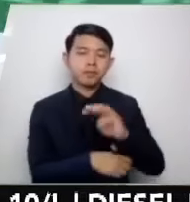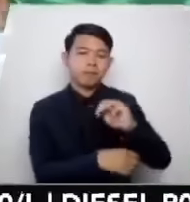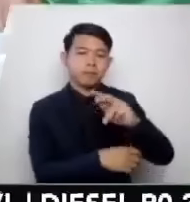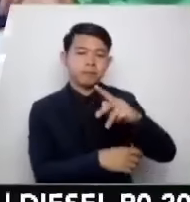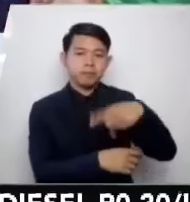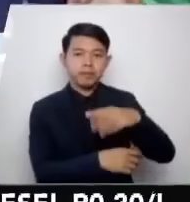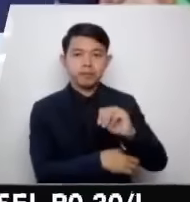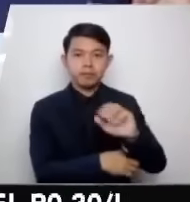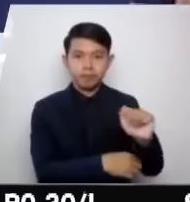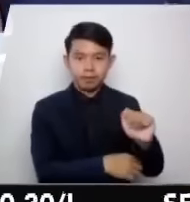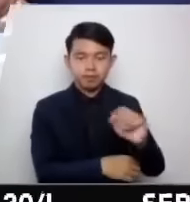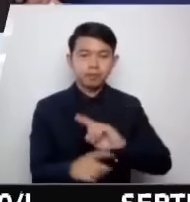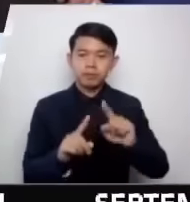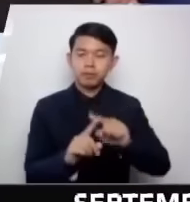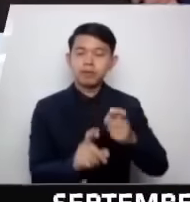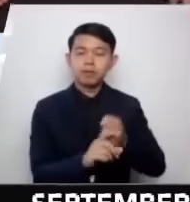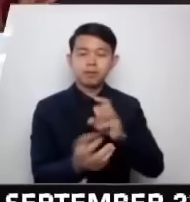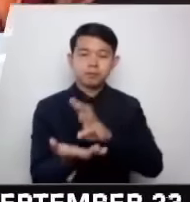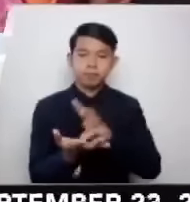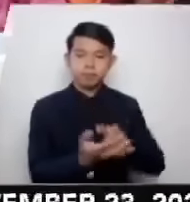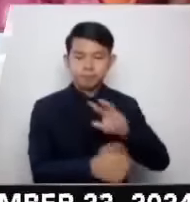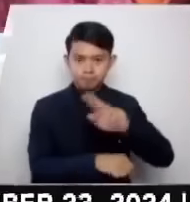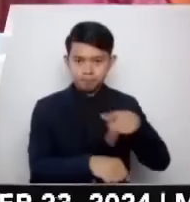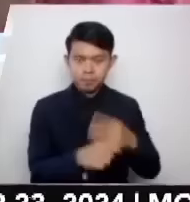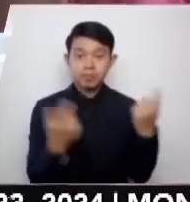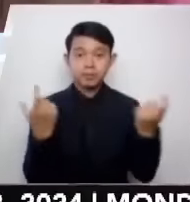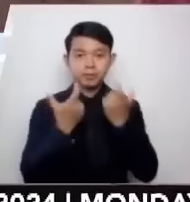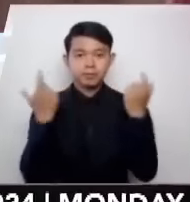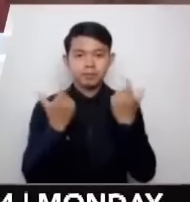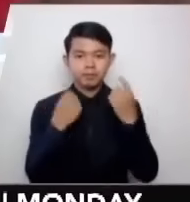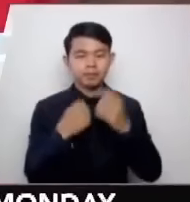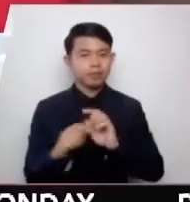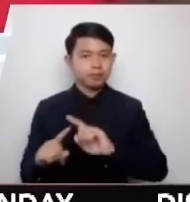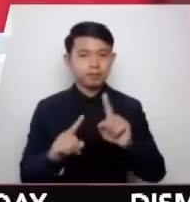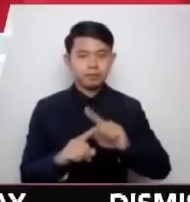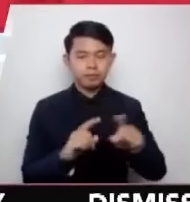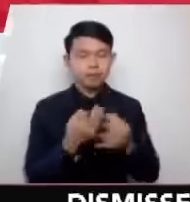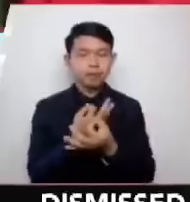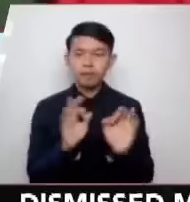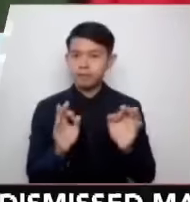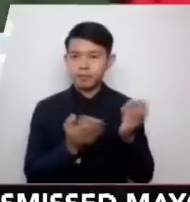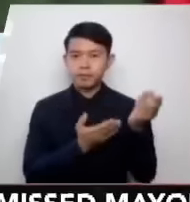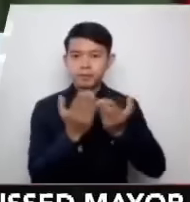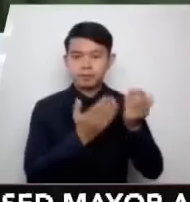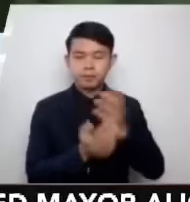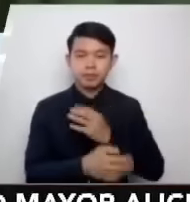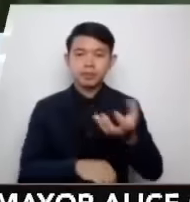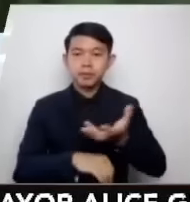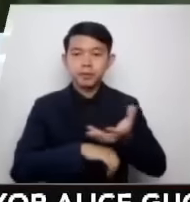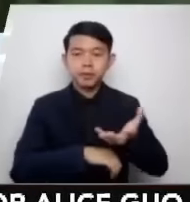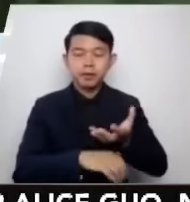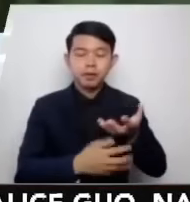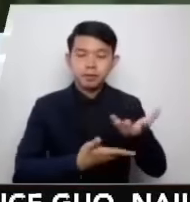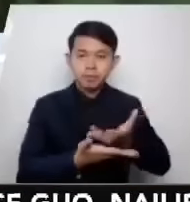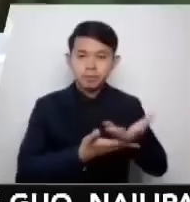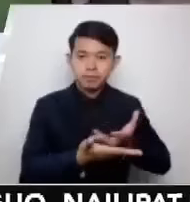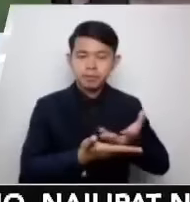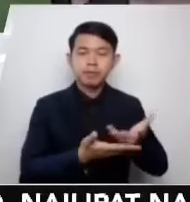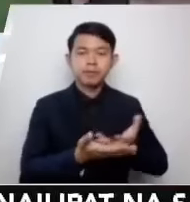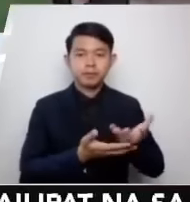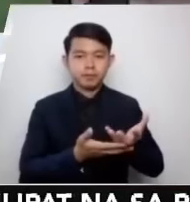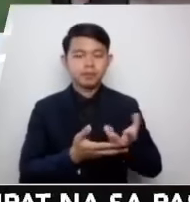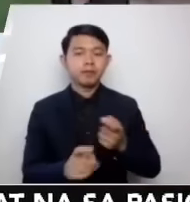bansa. Bilang bahagi ng pagdiriwang, may iba't ibang libreng serbisyo at konsultasyong handog ang Philippine Medical Association